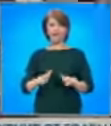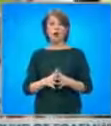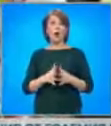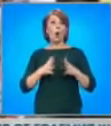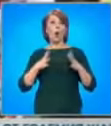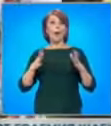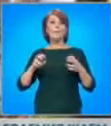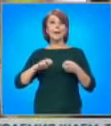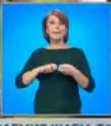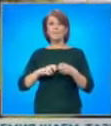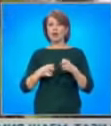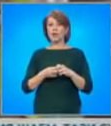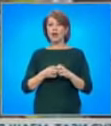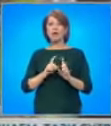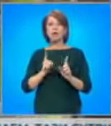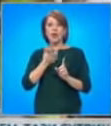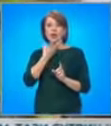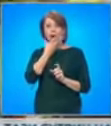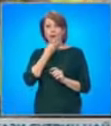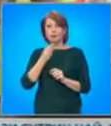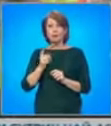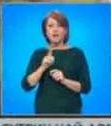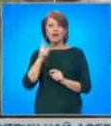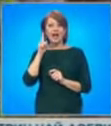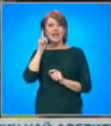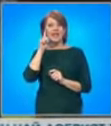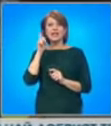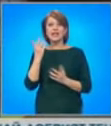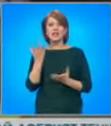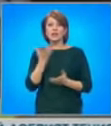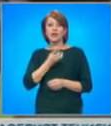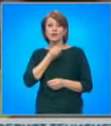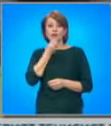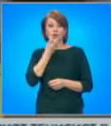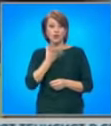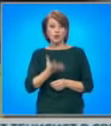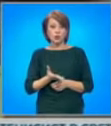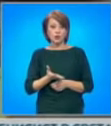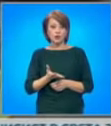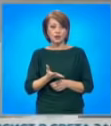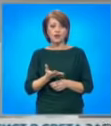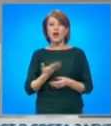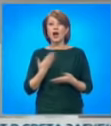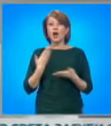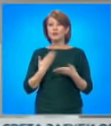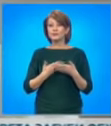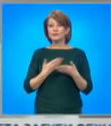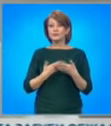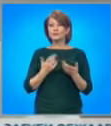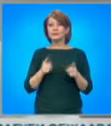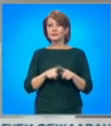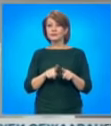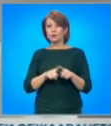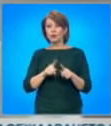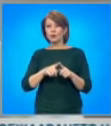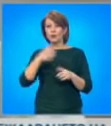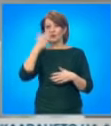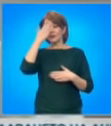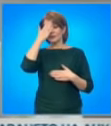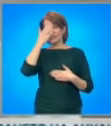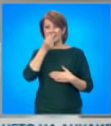Най-големият проблем беше неизвестността, че не знаеш какво ще се случи. Относно типичните симптоми на Омикрон,